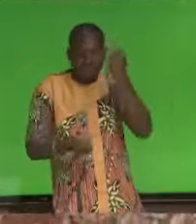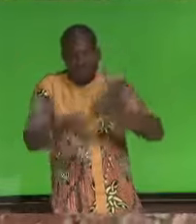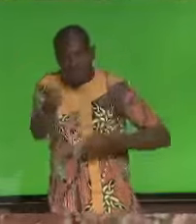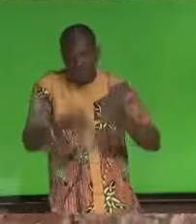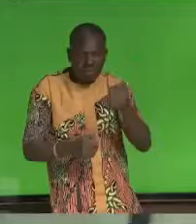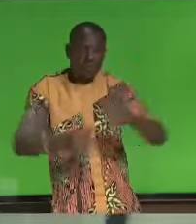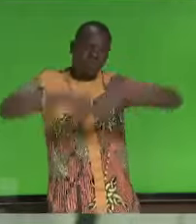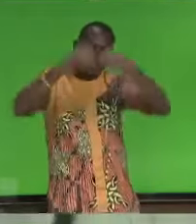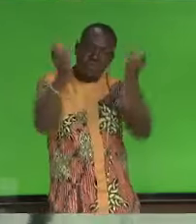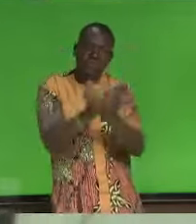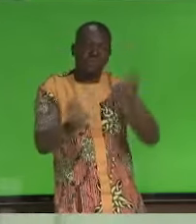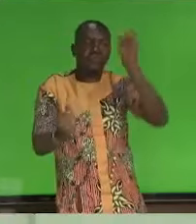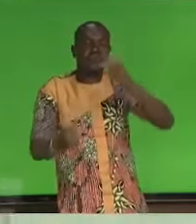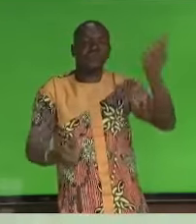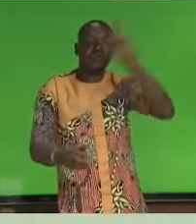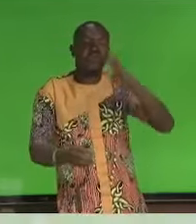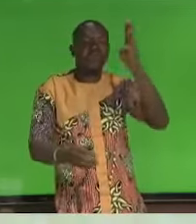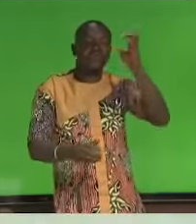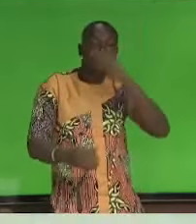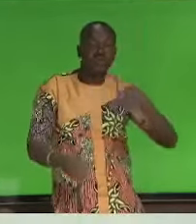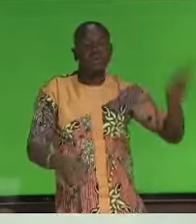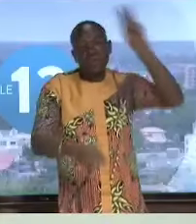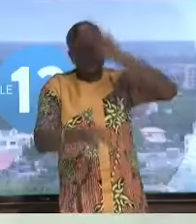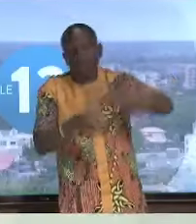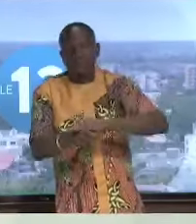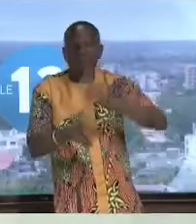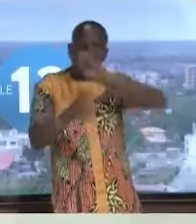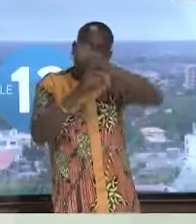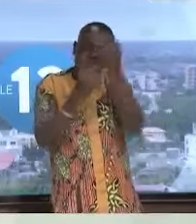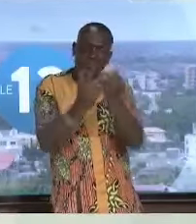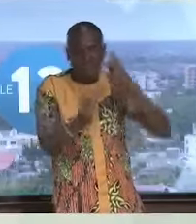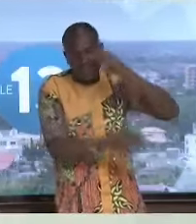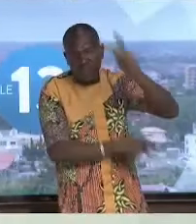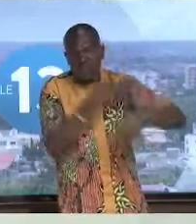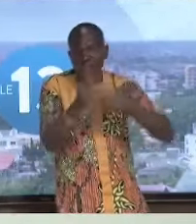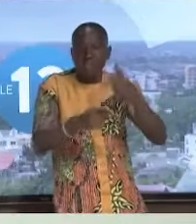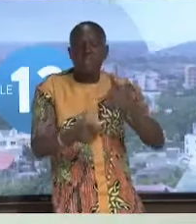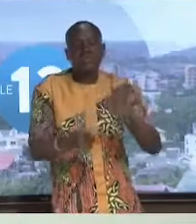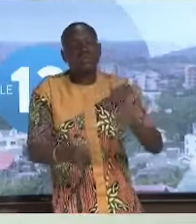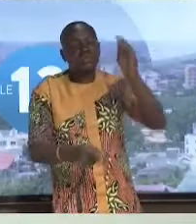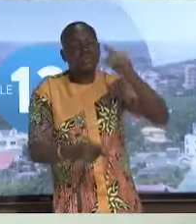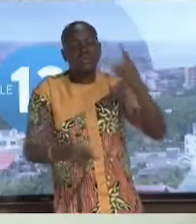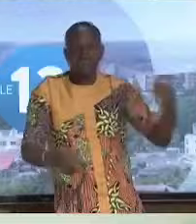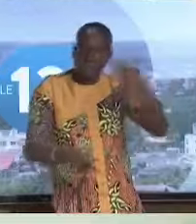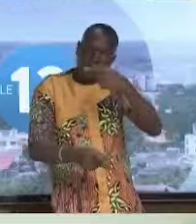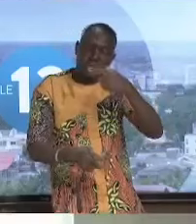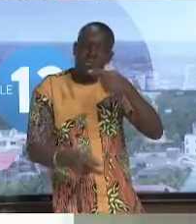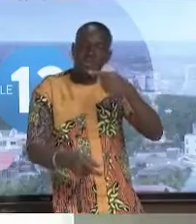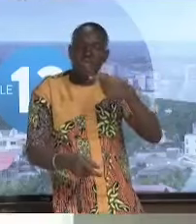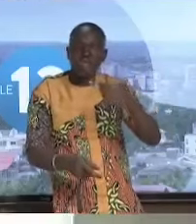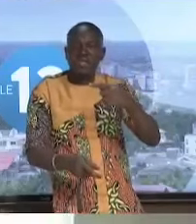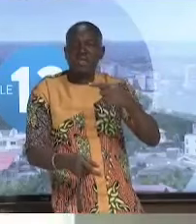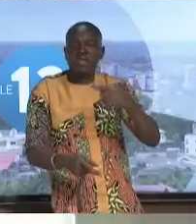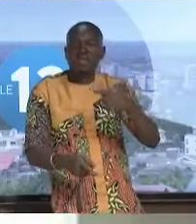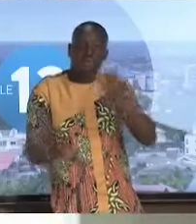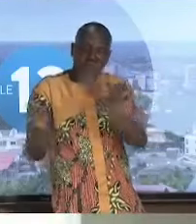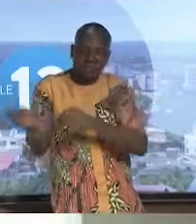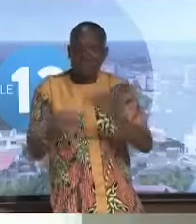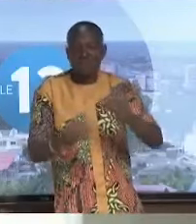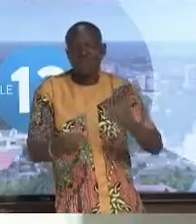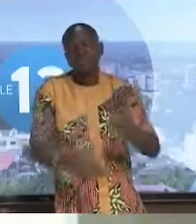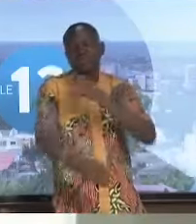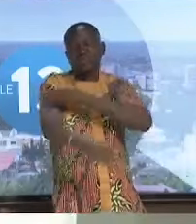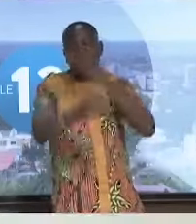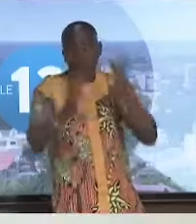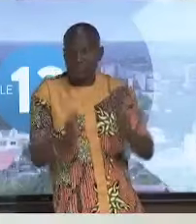minier au Burkina Faso, mise à nu par la société civile, notamment l'ONG ORCAD, l'Organisation pour le renforcement